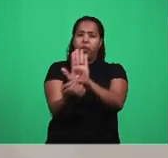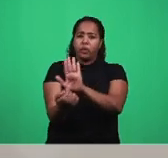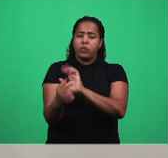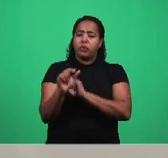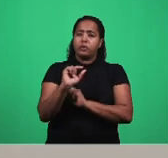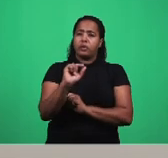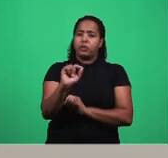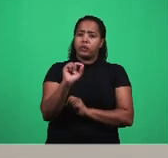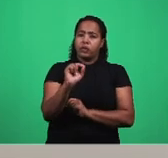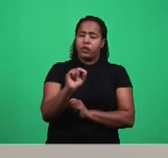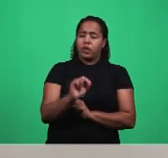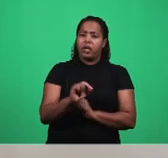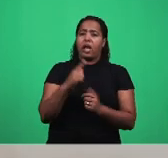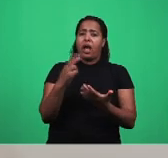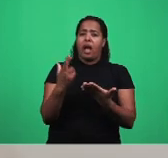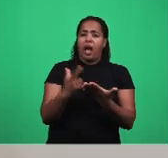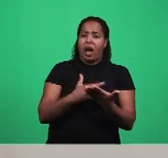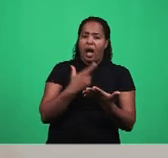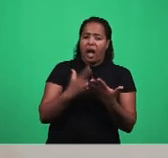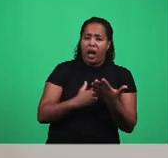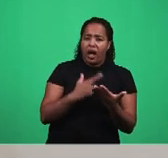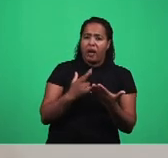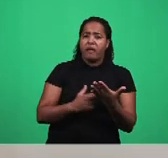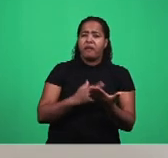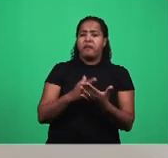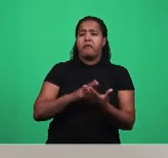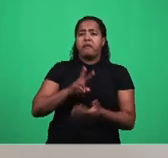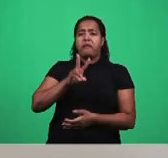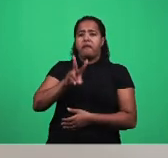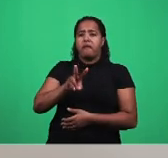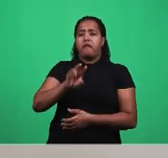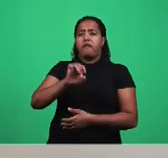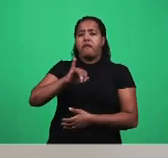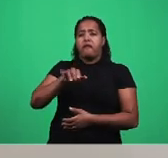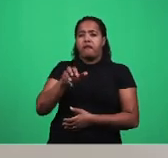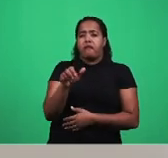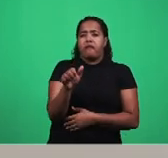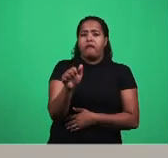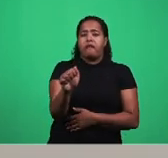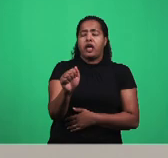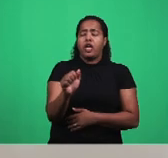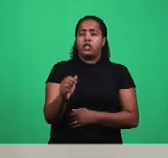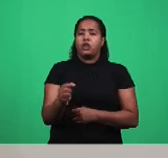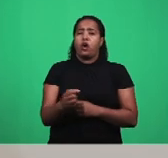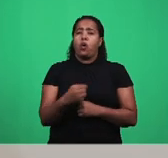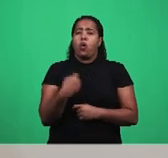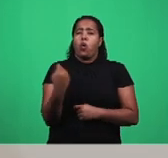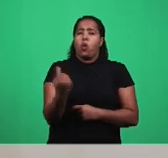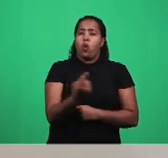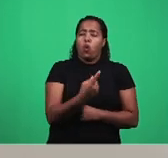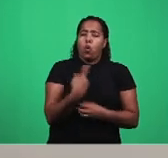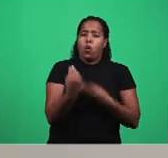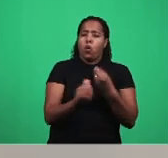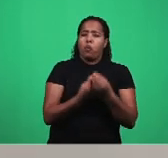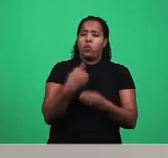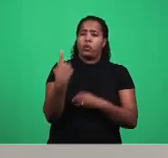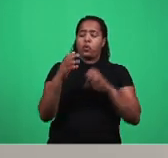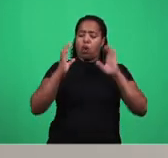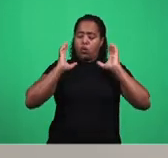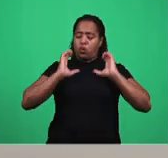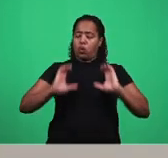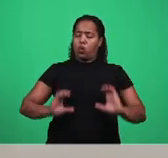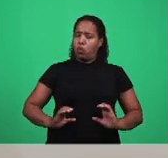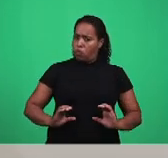sujet sur le magazine Veja, le commentaire à propos de notre position, un autre commentaire aussi